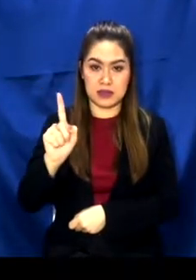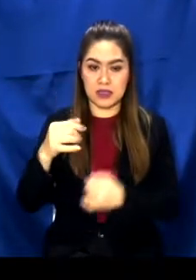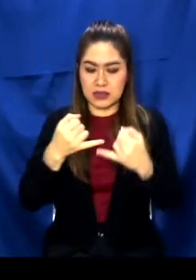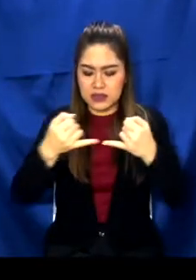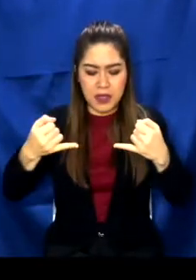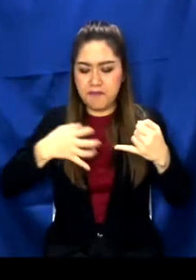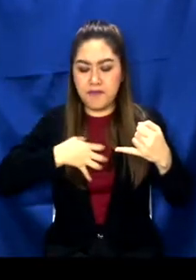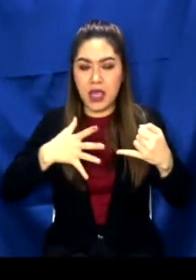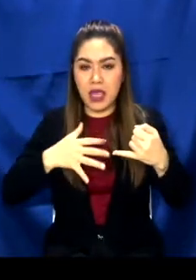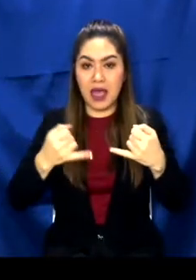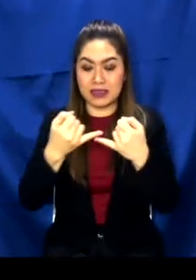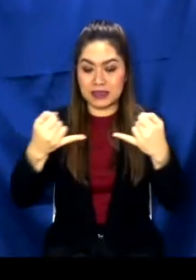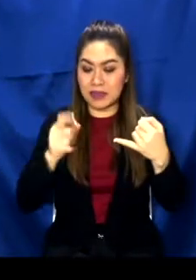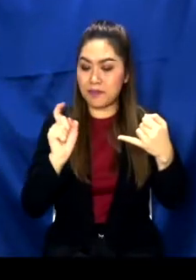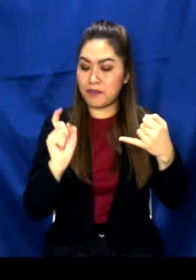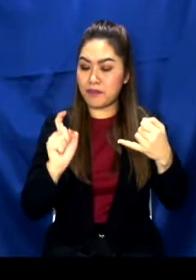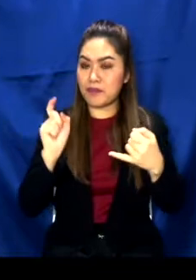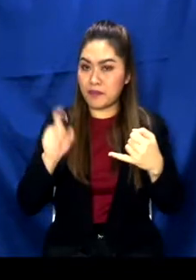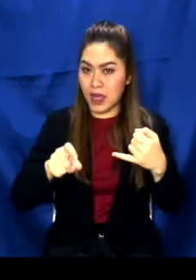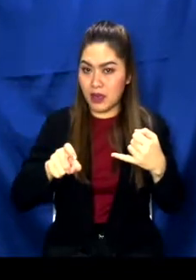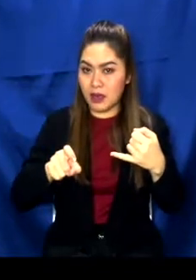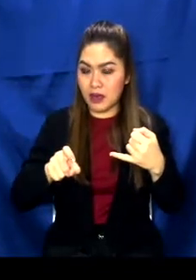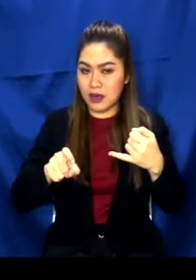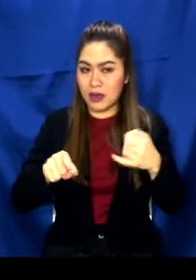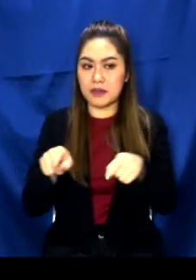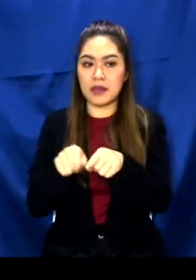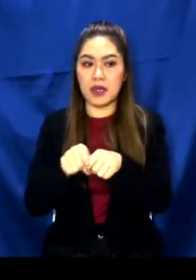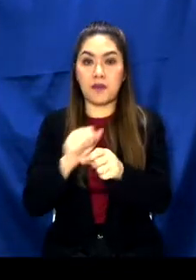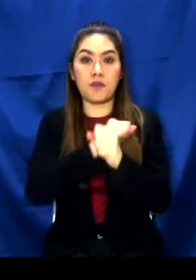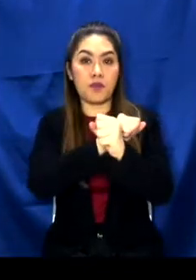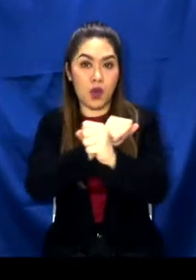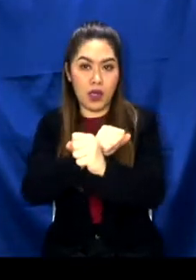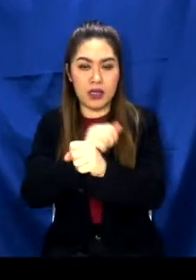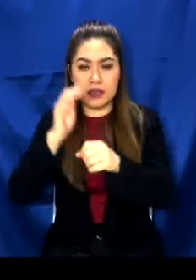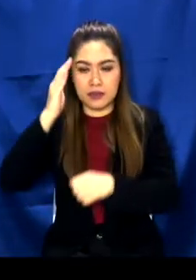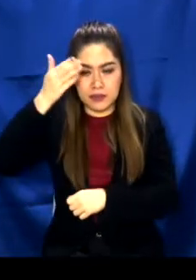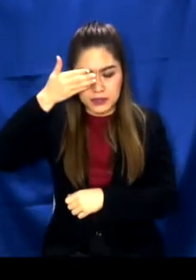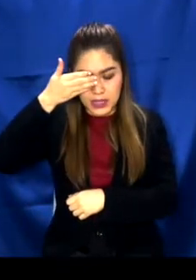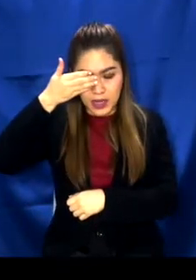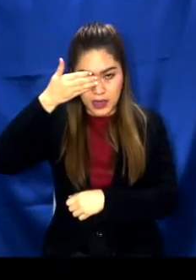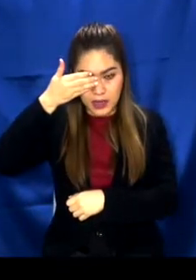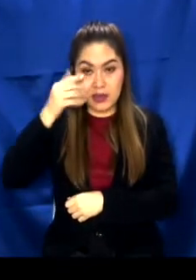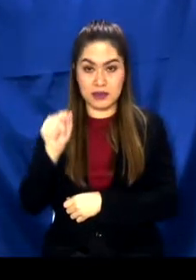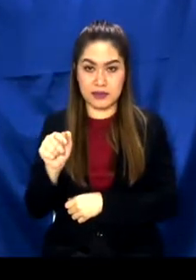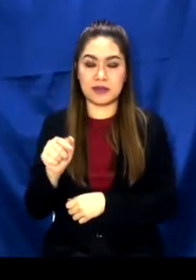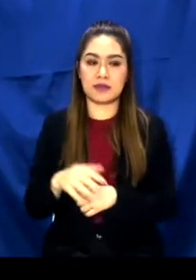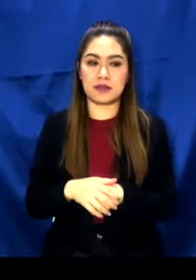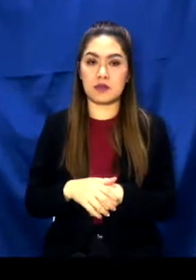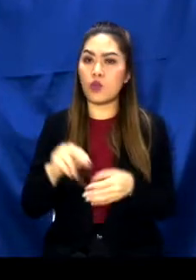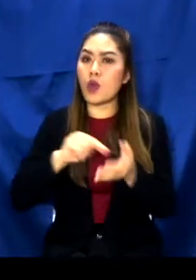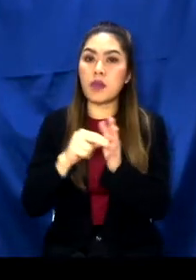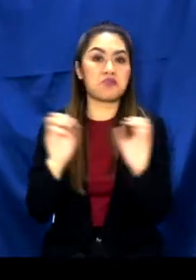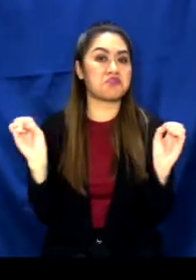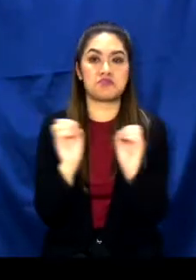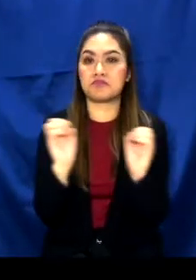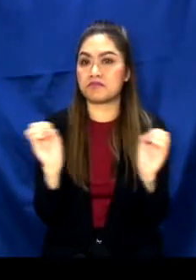ราก็คลิกที่เส้นหนึ่งทีให้มันขึ้นมาทับฟิลข้างบนตรงนี้นะคะแล้วเราก็ปิดตาไปหนึ่งทีคราวนี้มันจะกลายว่าไม่มีอะไรเล